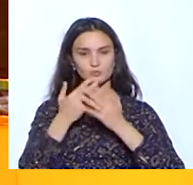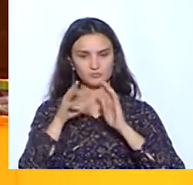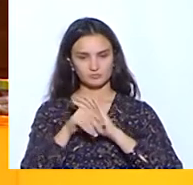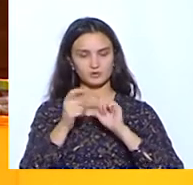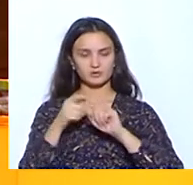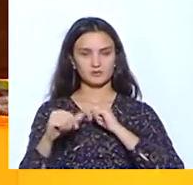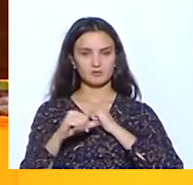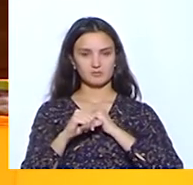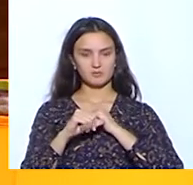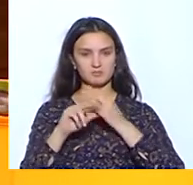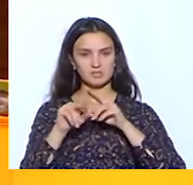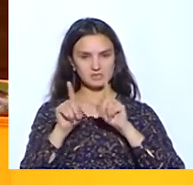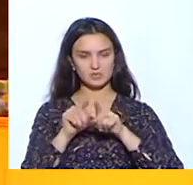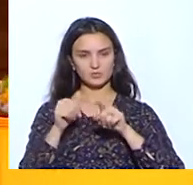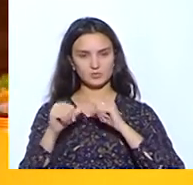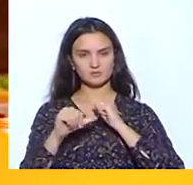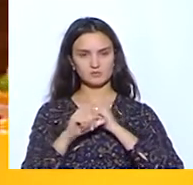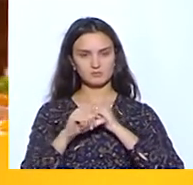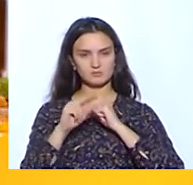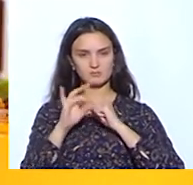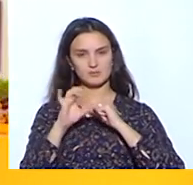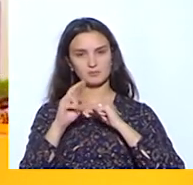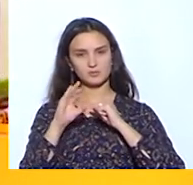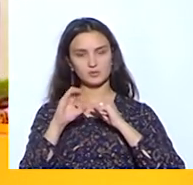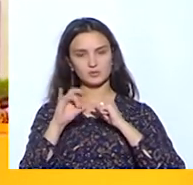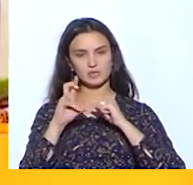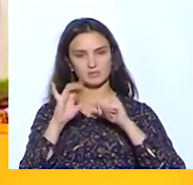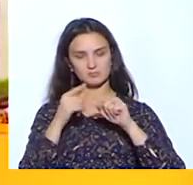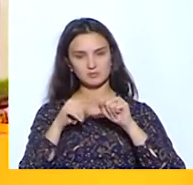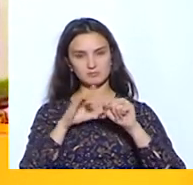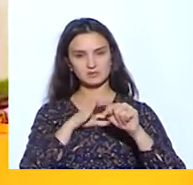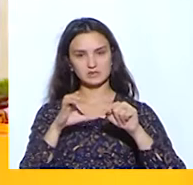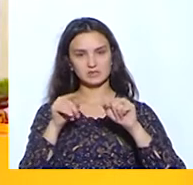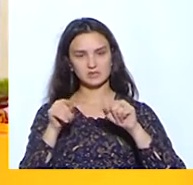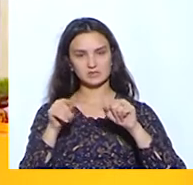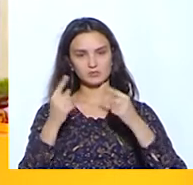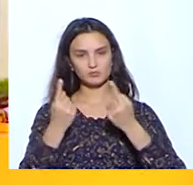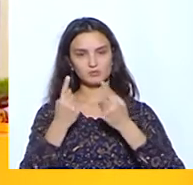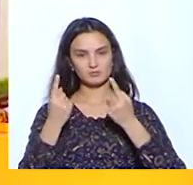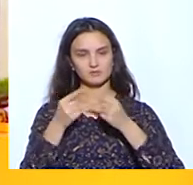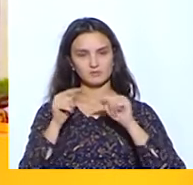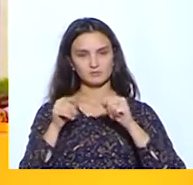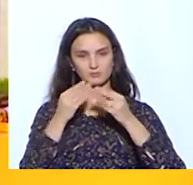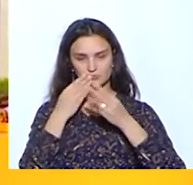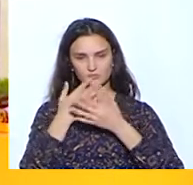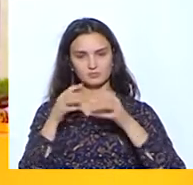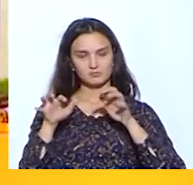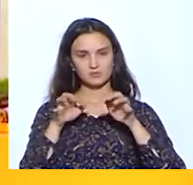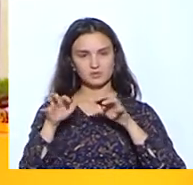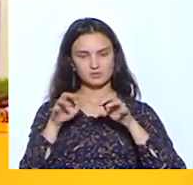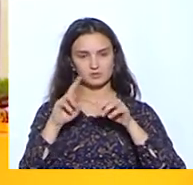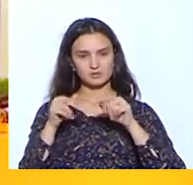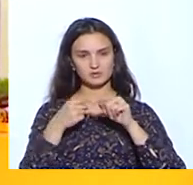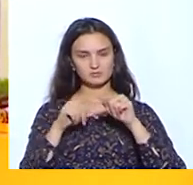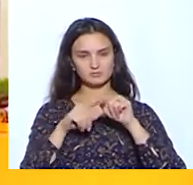ძალიან გვეხმარება, ისევე როგორც გვეხმარება პრობიოტიკებით და პრებიოტიკებით მდიდარი ბუნებრივი ფერმენტაციის პროდუქტი მაწონი